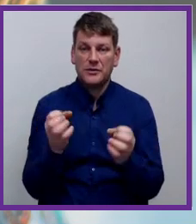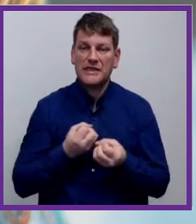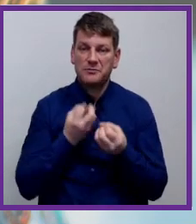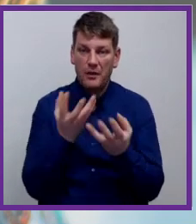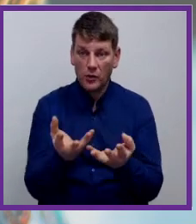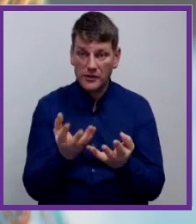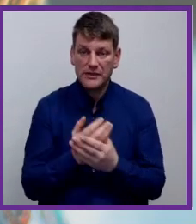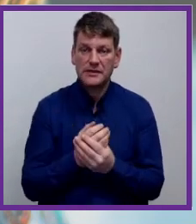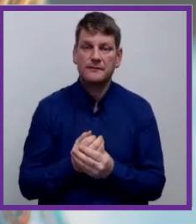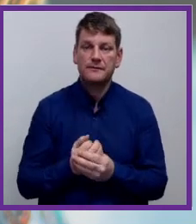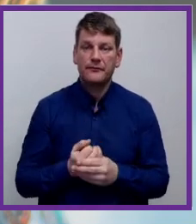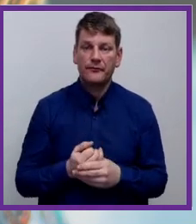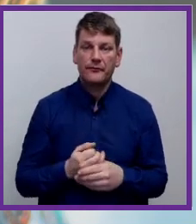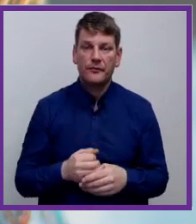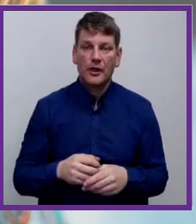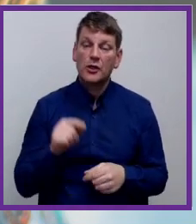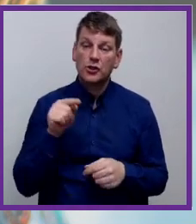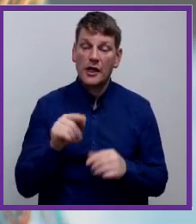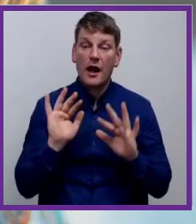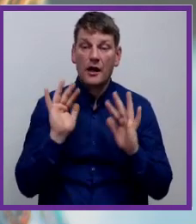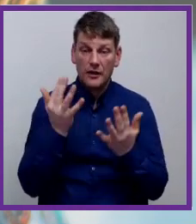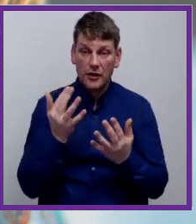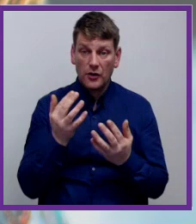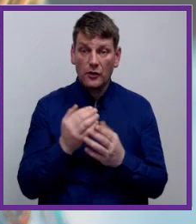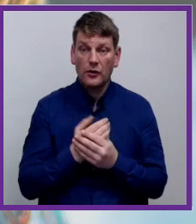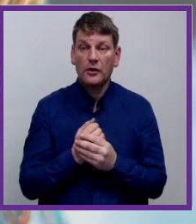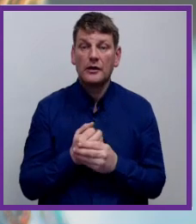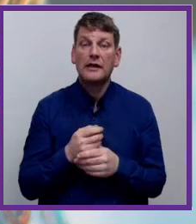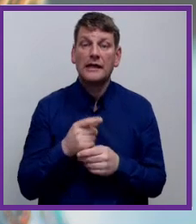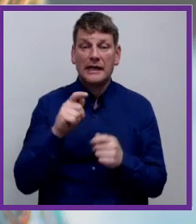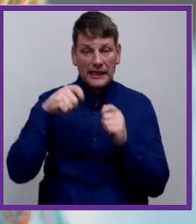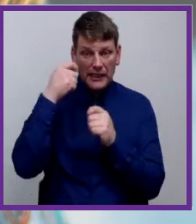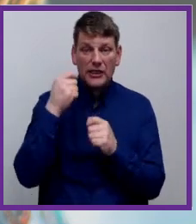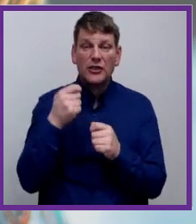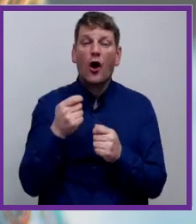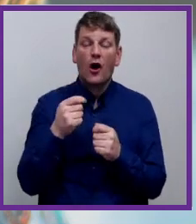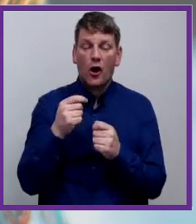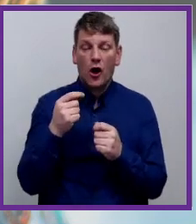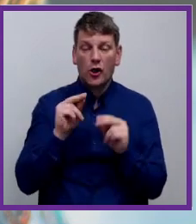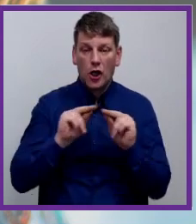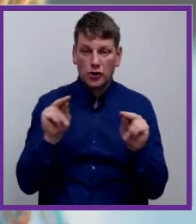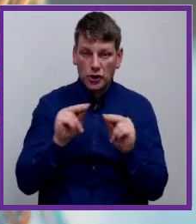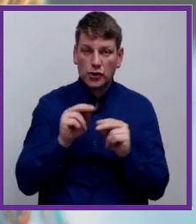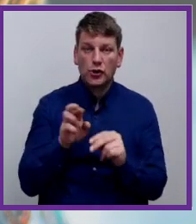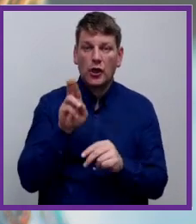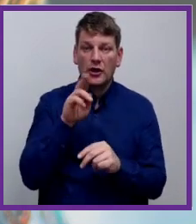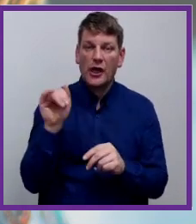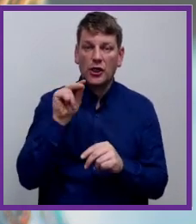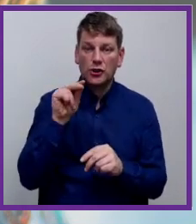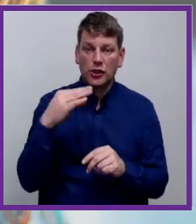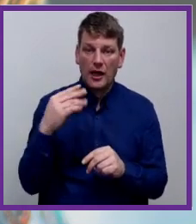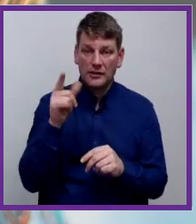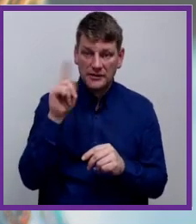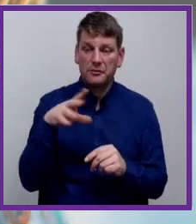izpausmes. Un šajā gadījumā britu kino režisors Nigels Vingrovs bija režisējis īsu